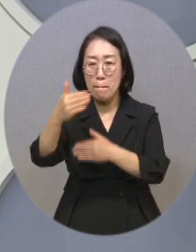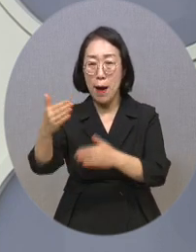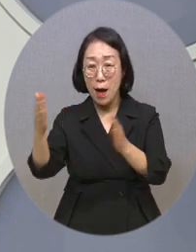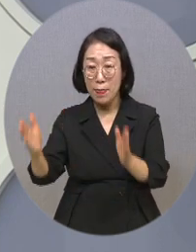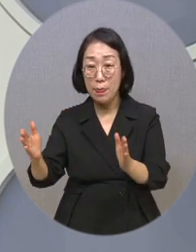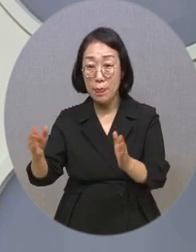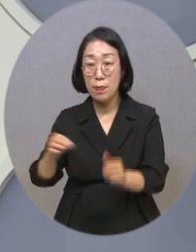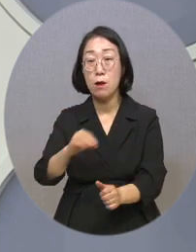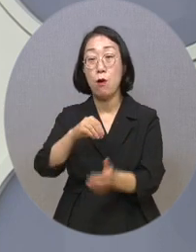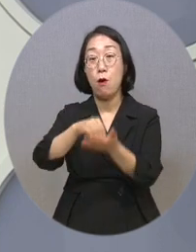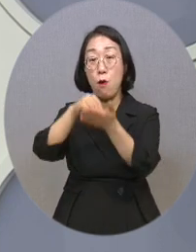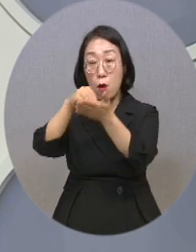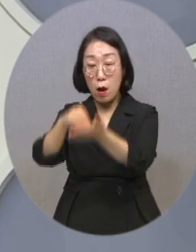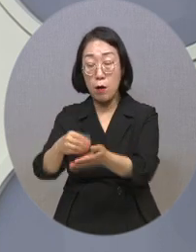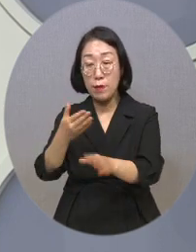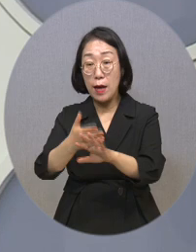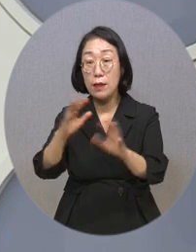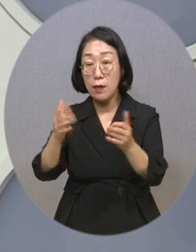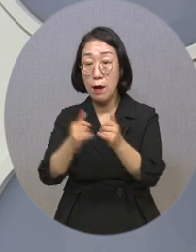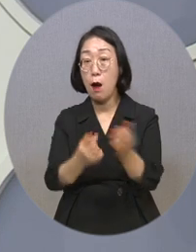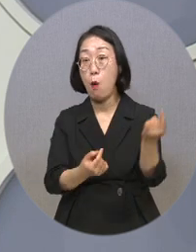않고 외국인인데도